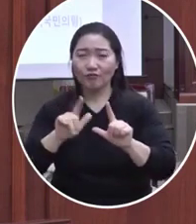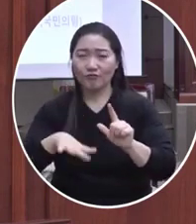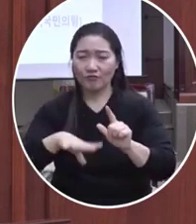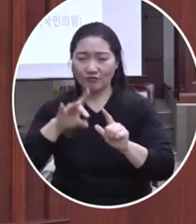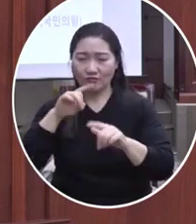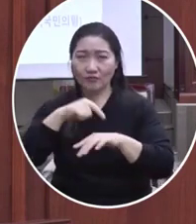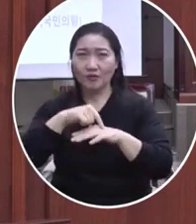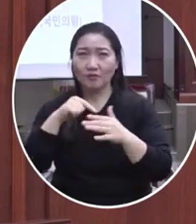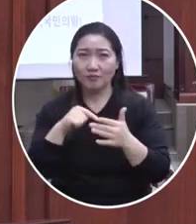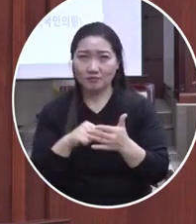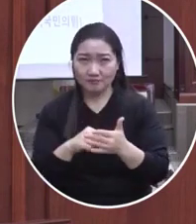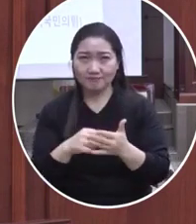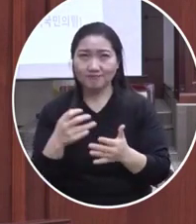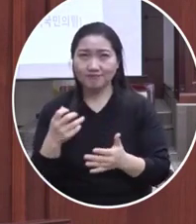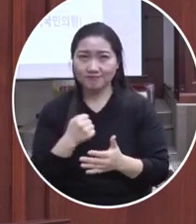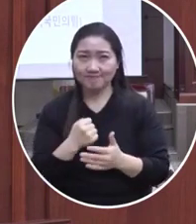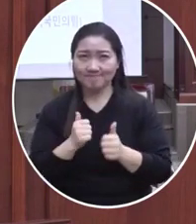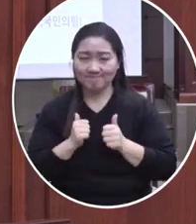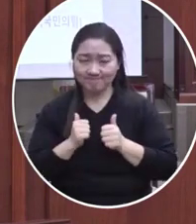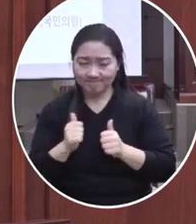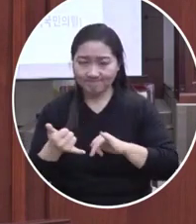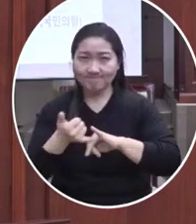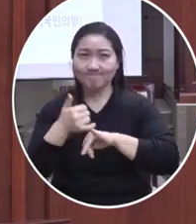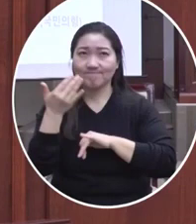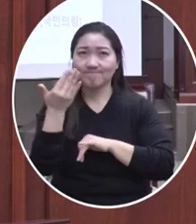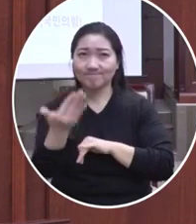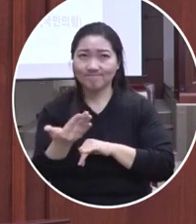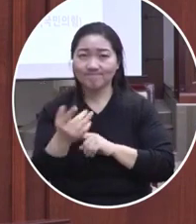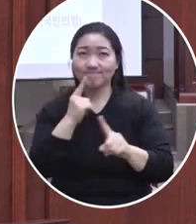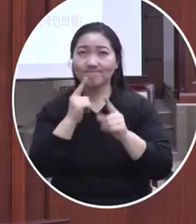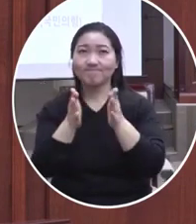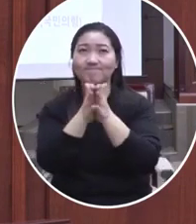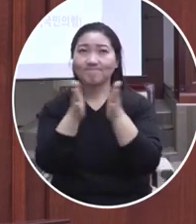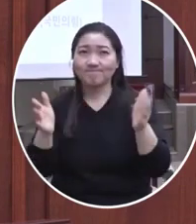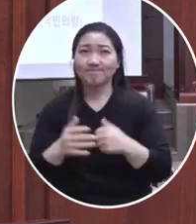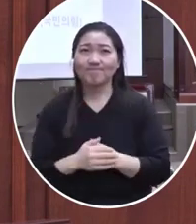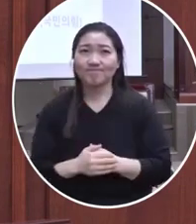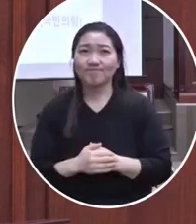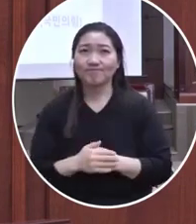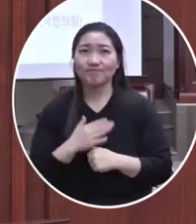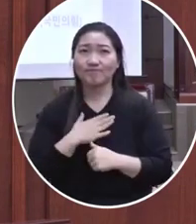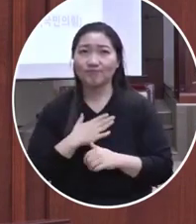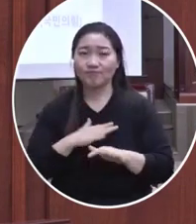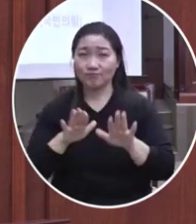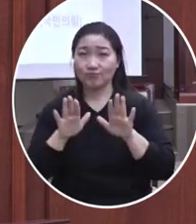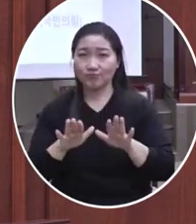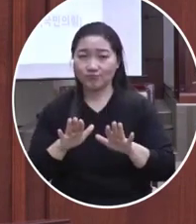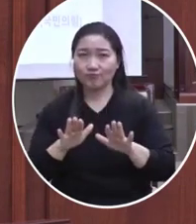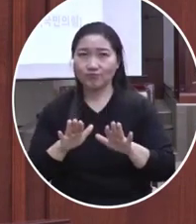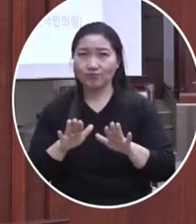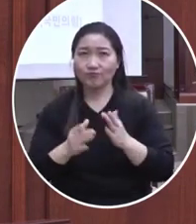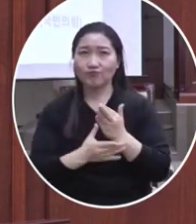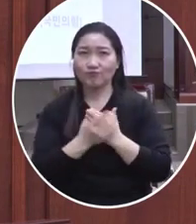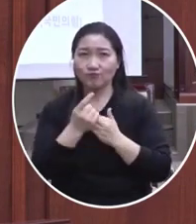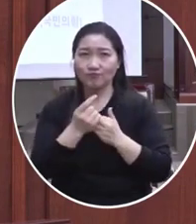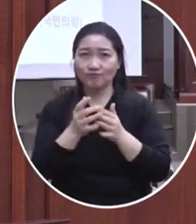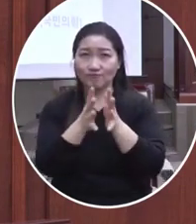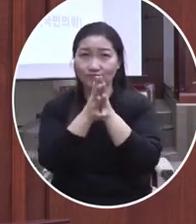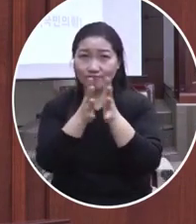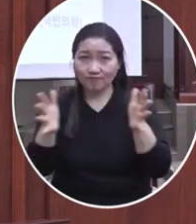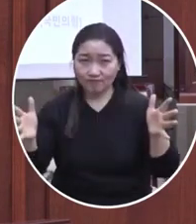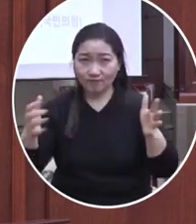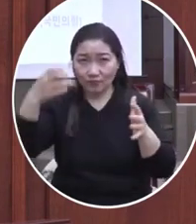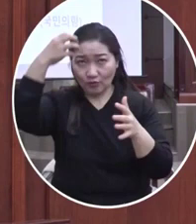초심을 잃지 않고 힘차게 달려가겠다는 약속을 드리며 발언을 시작하겠습니다 저는 오늘 공동주택